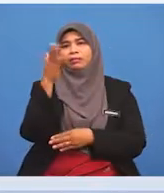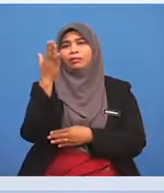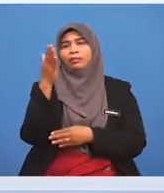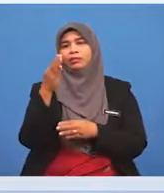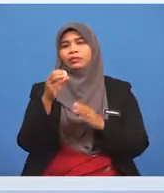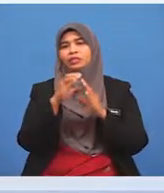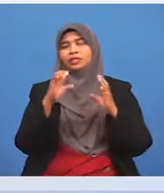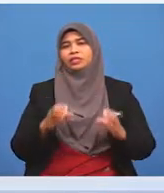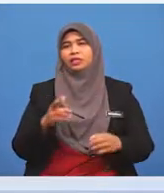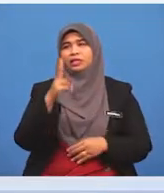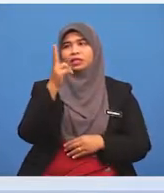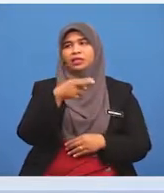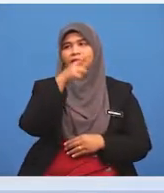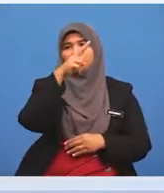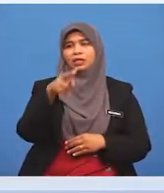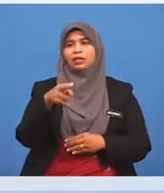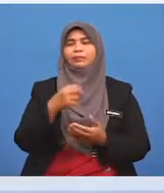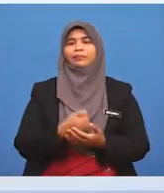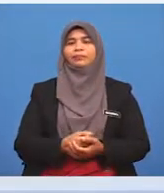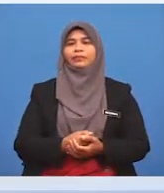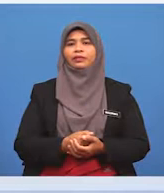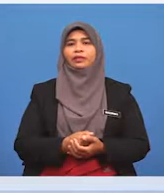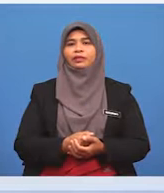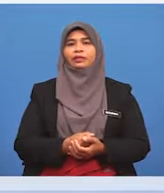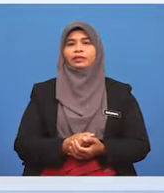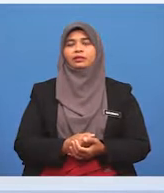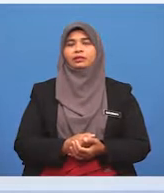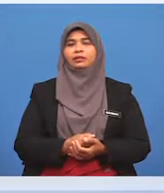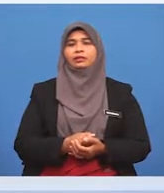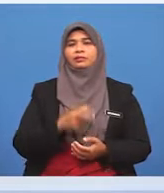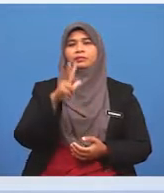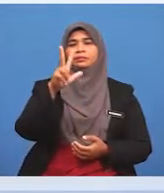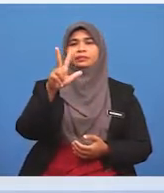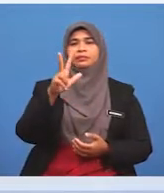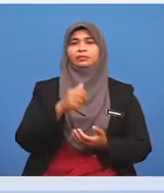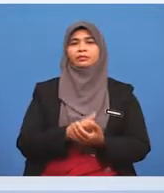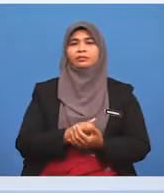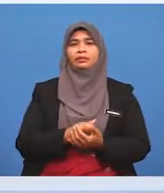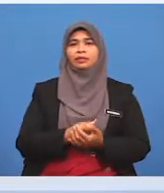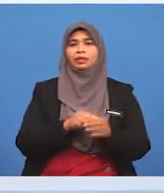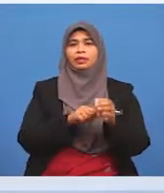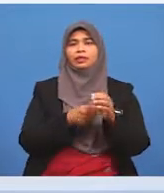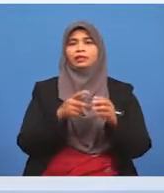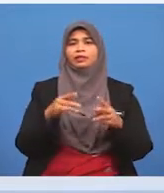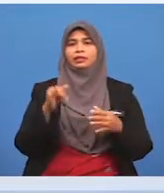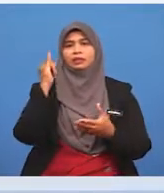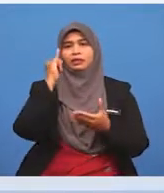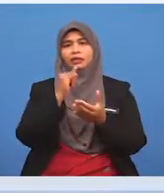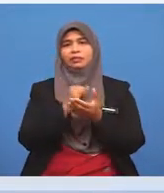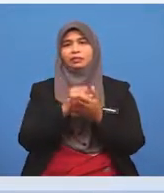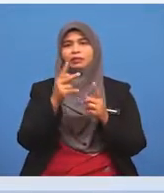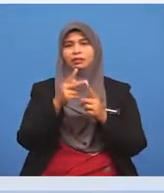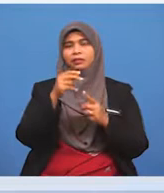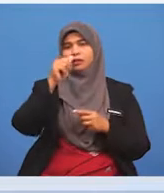menyebabkan tiada tadahan hujan dan menyebabkan hakisan tanah. Yang ketiga, asas keimanan kepada